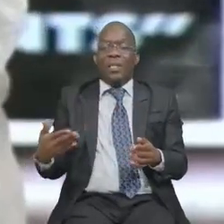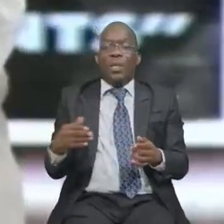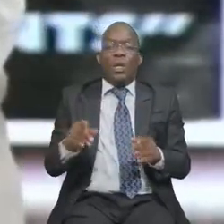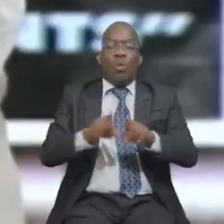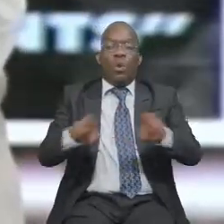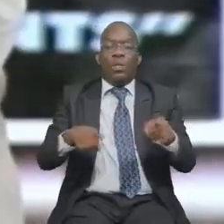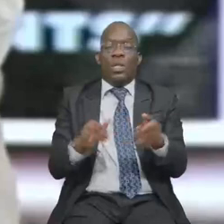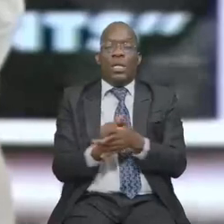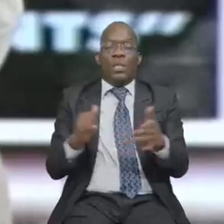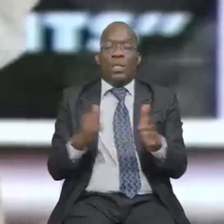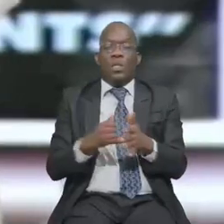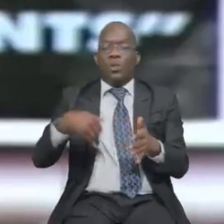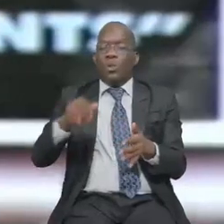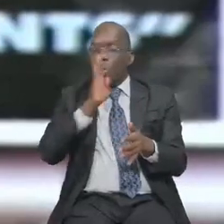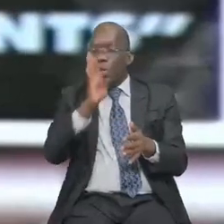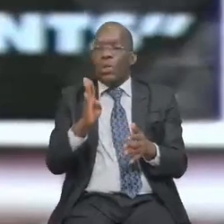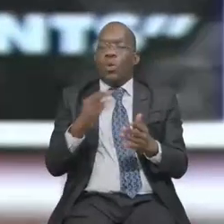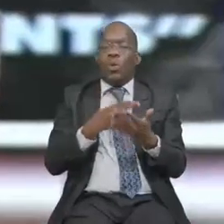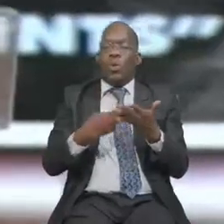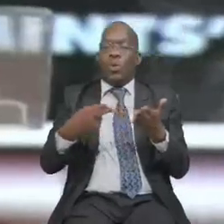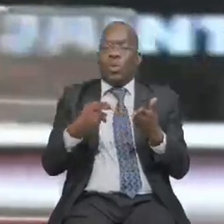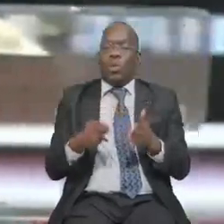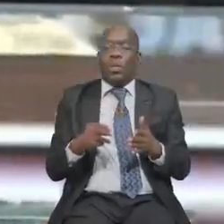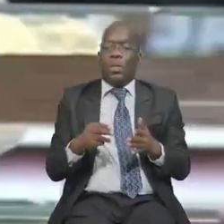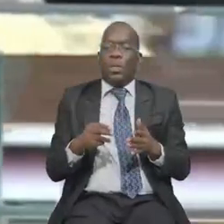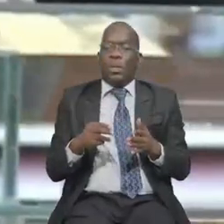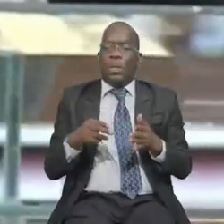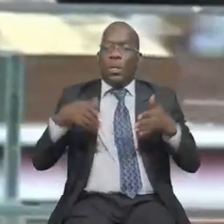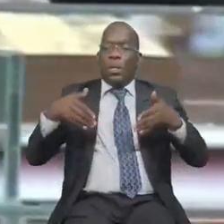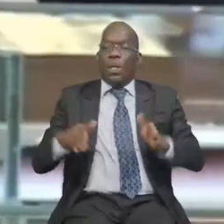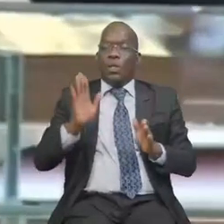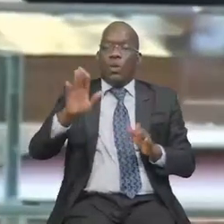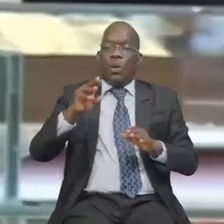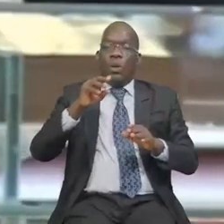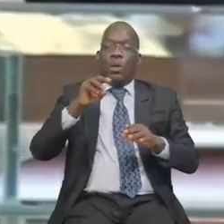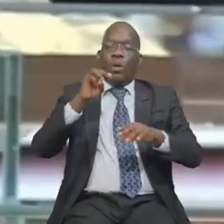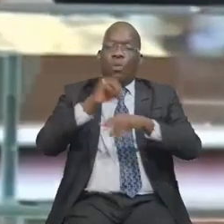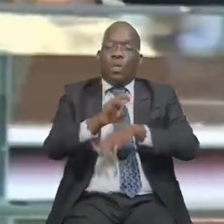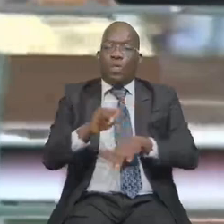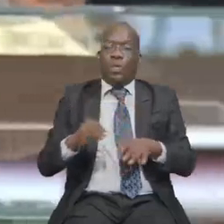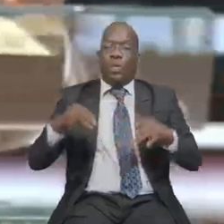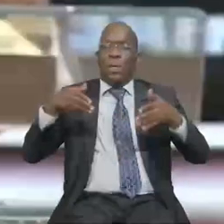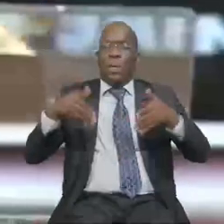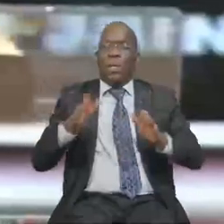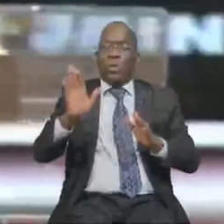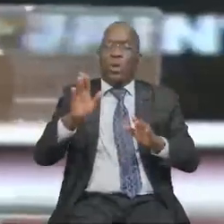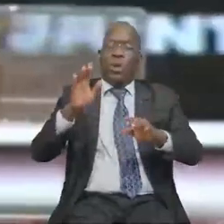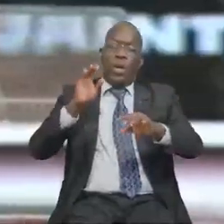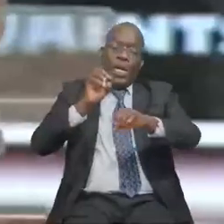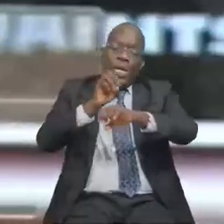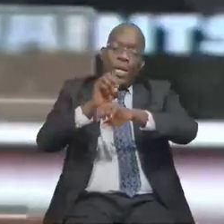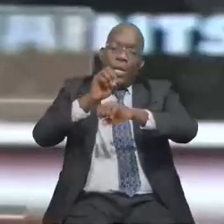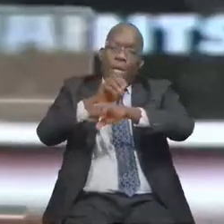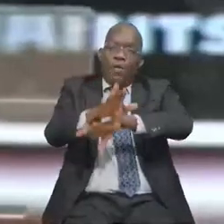irrépréhensible. C'est que ton ministère, que ton influence, soit que tu prépares